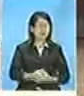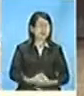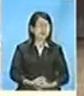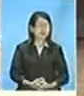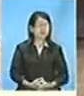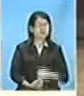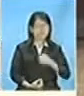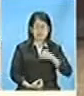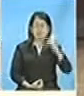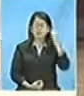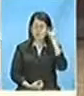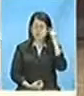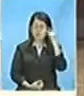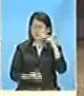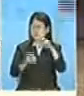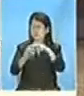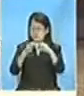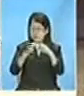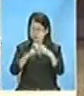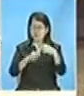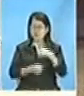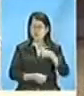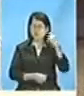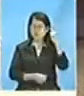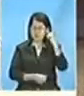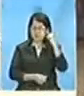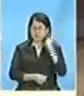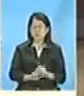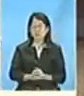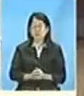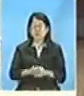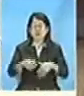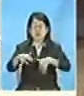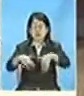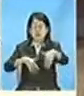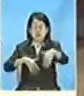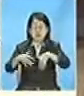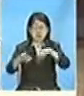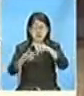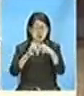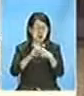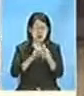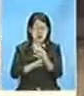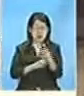จึงรู้ปัญหารู้ที่มาของพี่น้องประชาชนเป็นอย่างดี